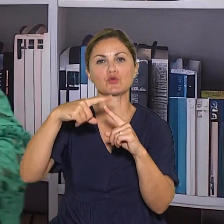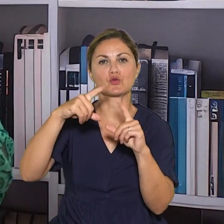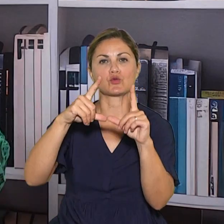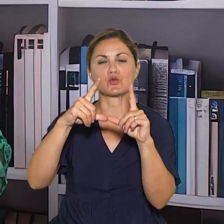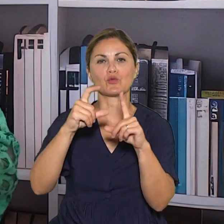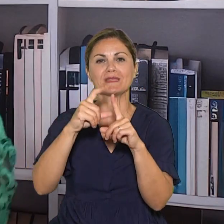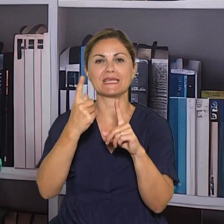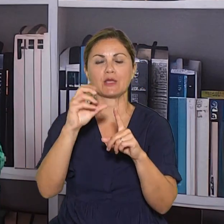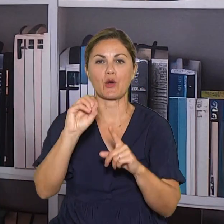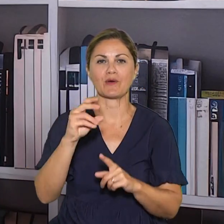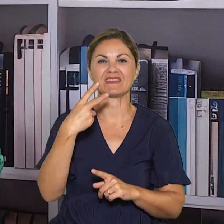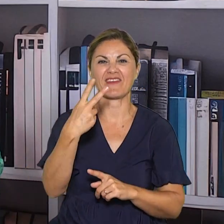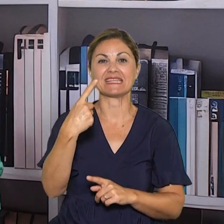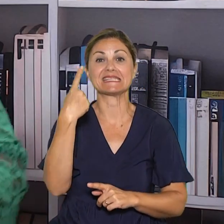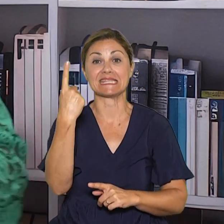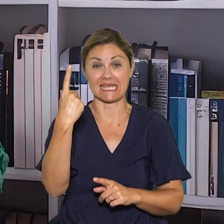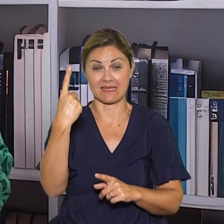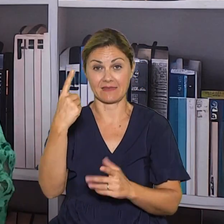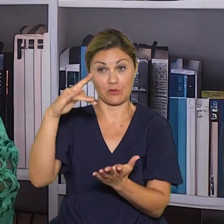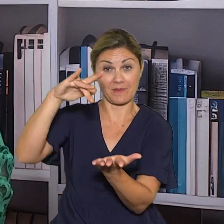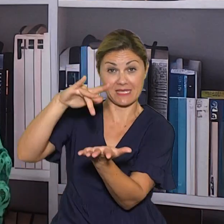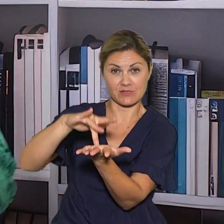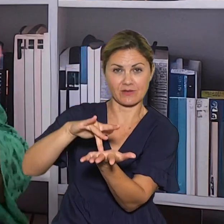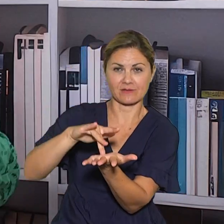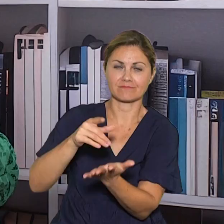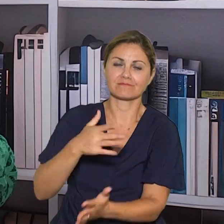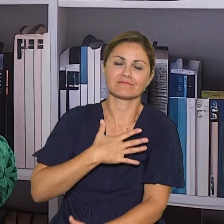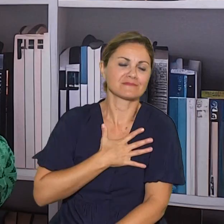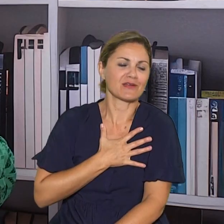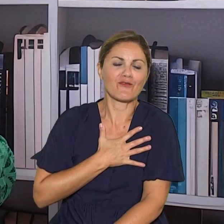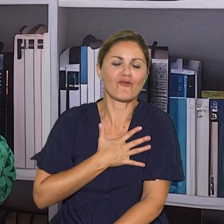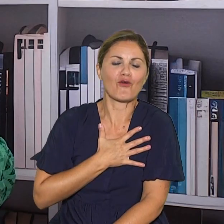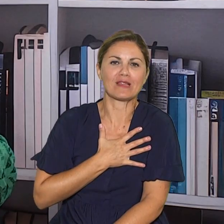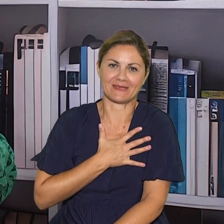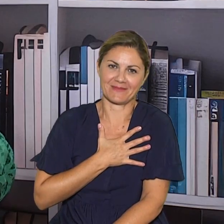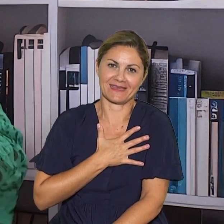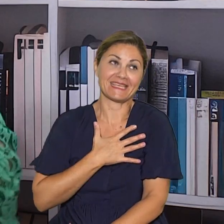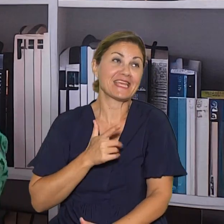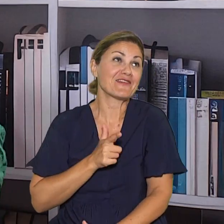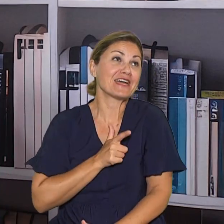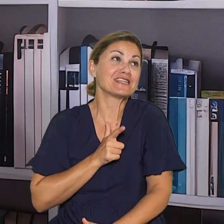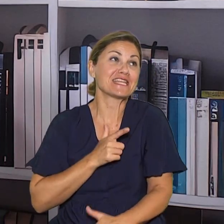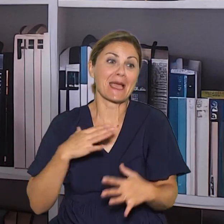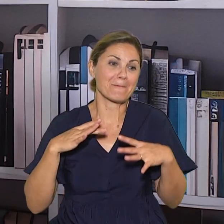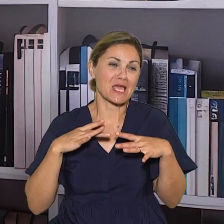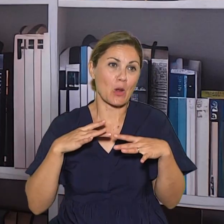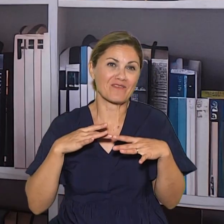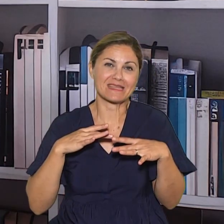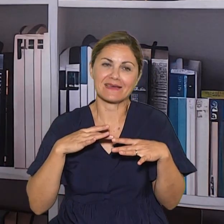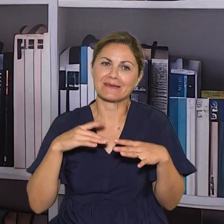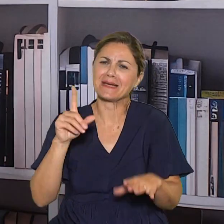I obožavam slikanje, to mi je stvarno baš ljubav. Maštam o tome kad odem u mirovinu kako ću stalno slikati, doma ću